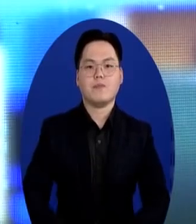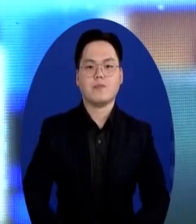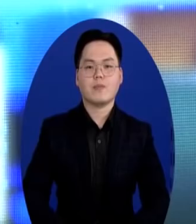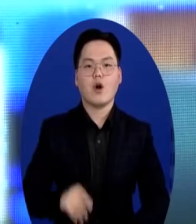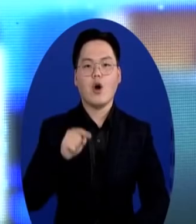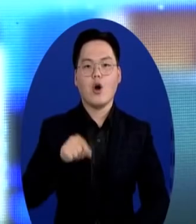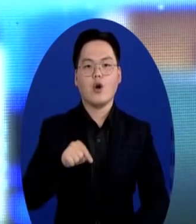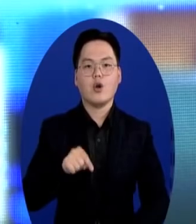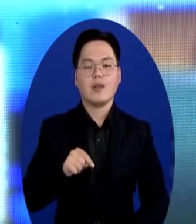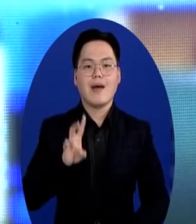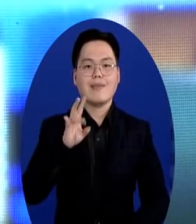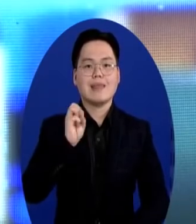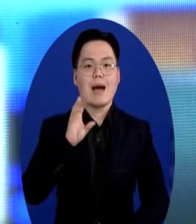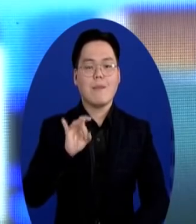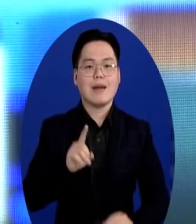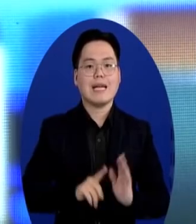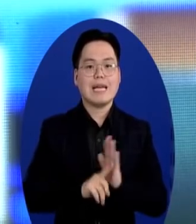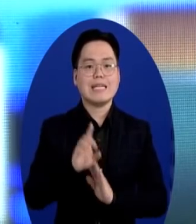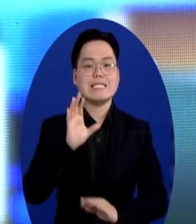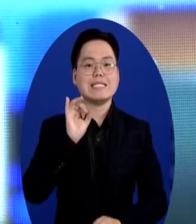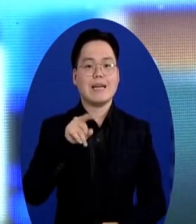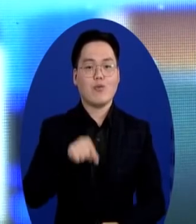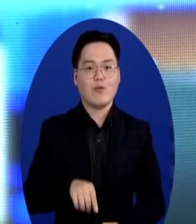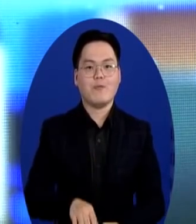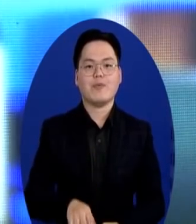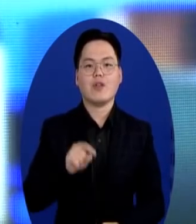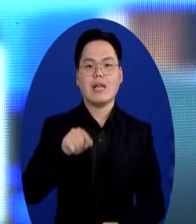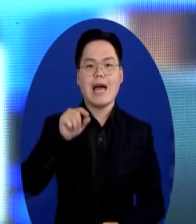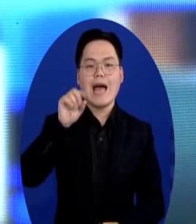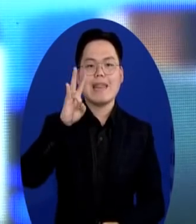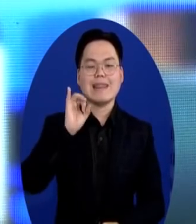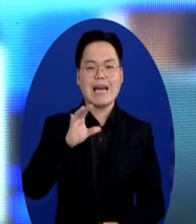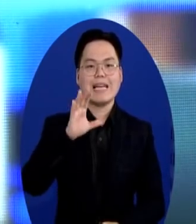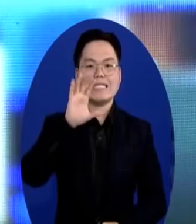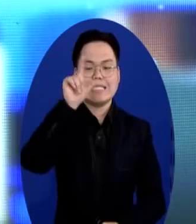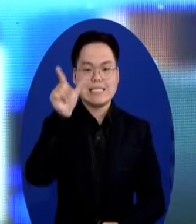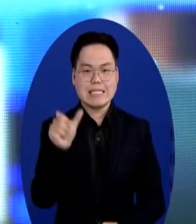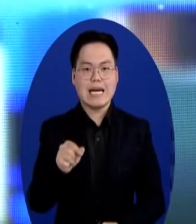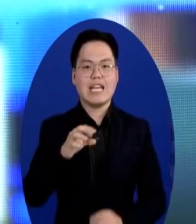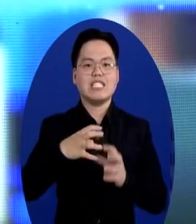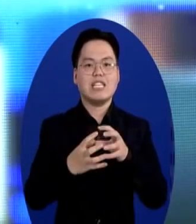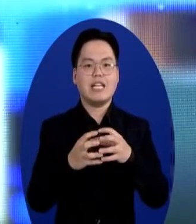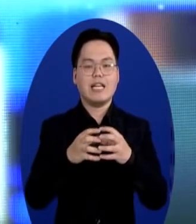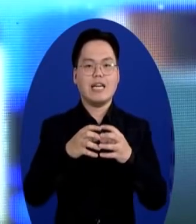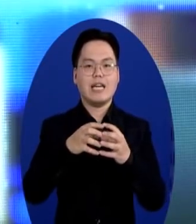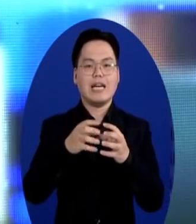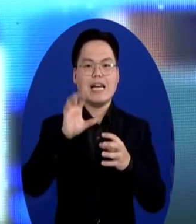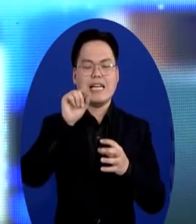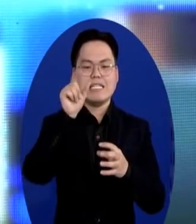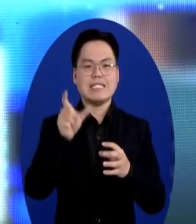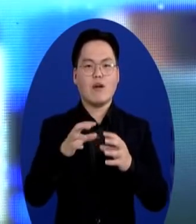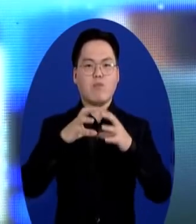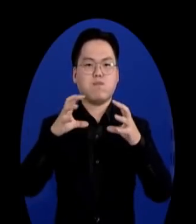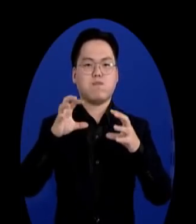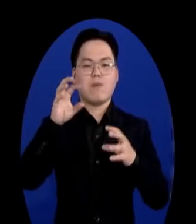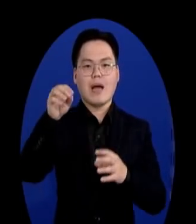Өнөөдөр бэлгийн тооллоор намрын ихэнх сарын шинийн 15-ны өдрөө. Энэ өдөр нар сар дэлхийн 3 нэгэн шугамд орж дэлхийд сар бүтнээр харагдаж нарны